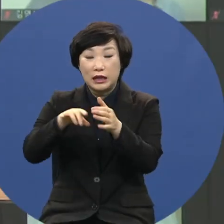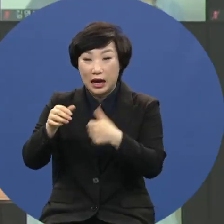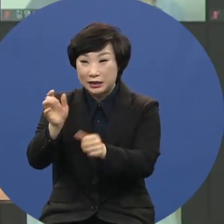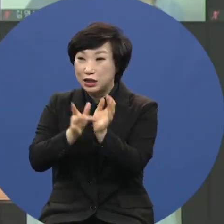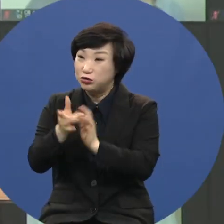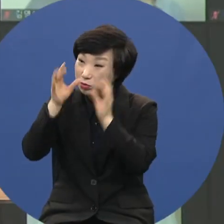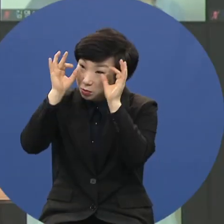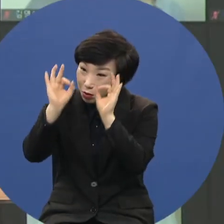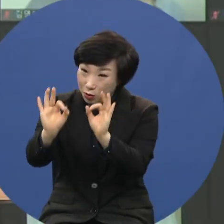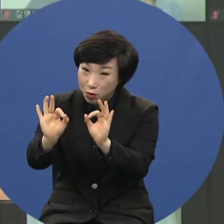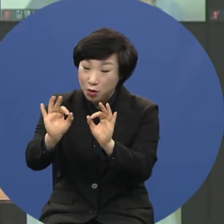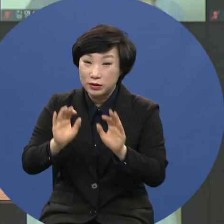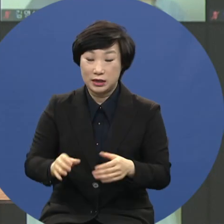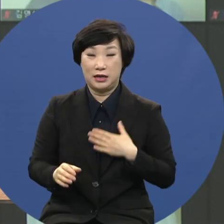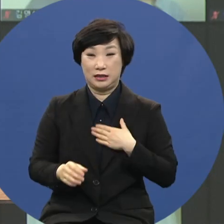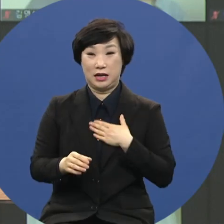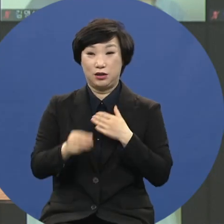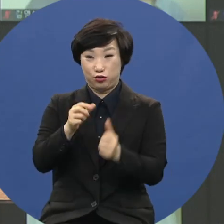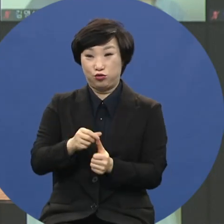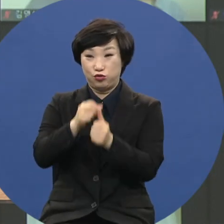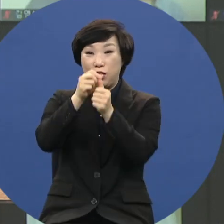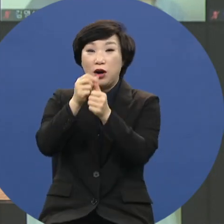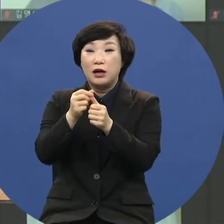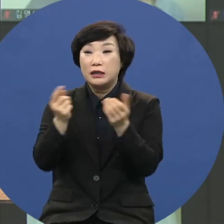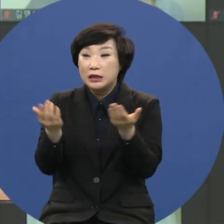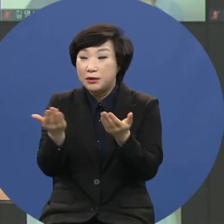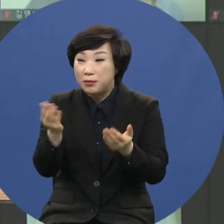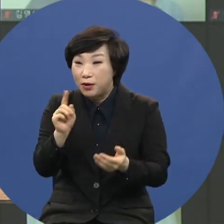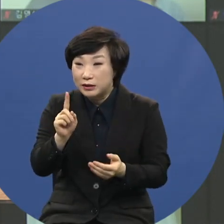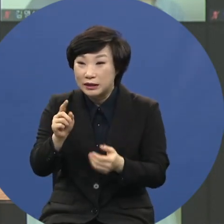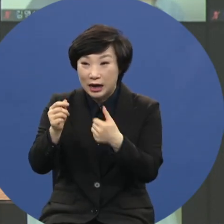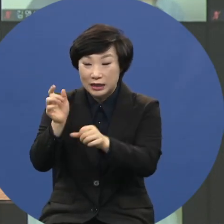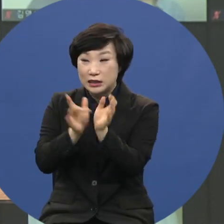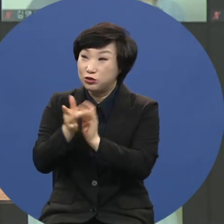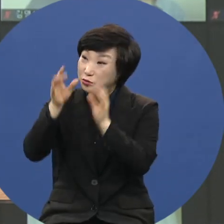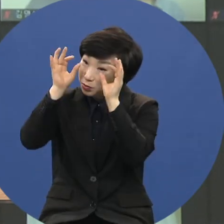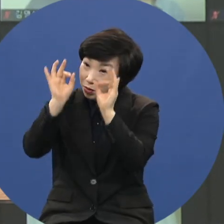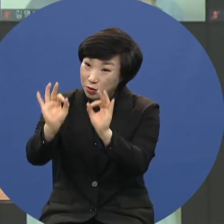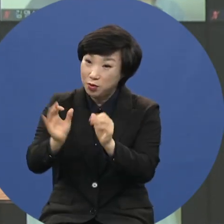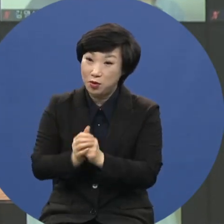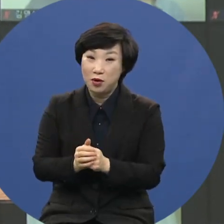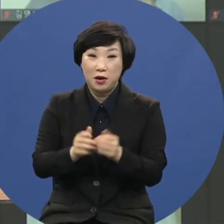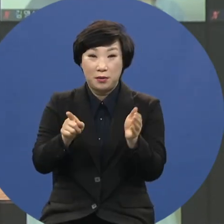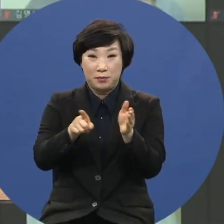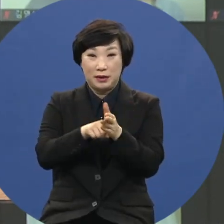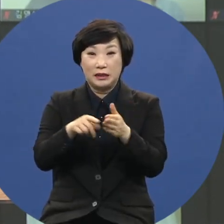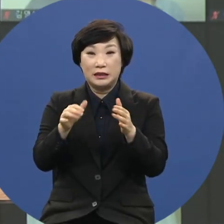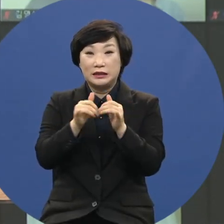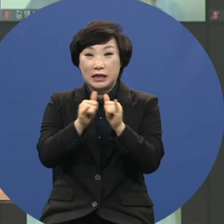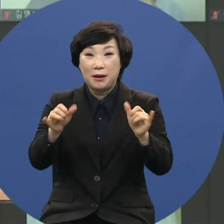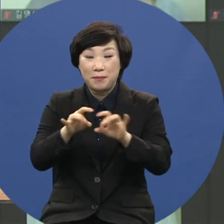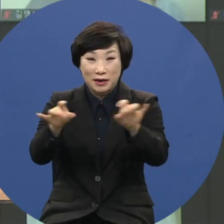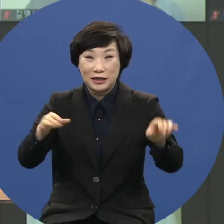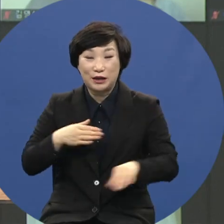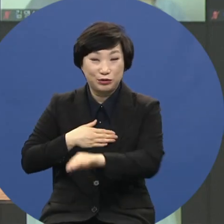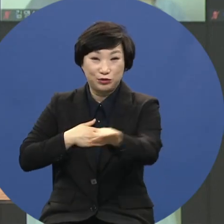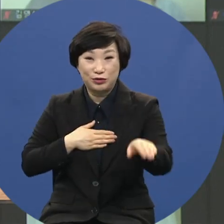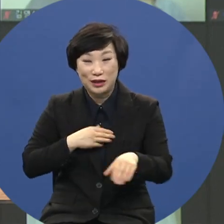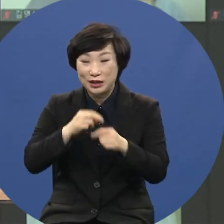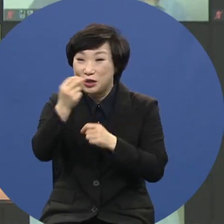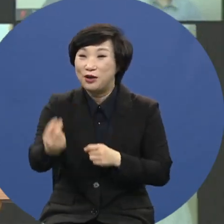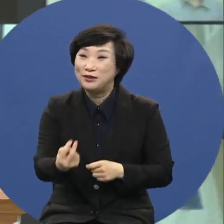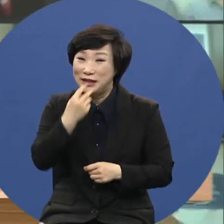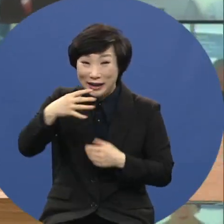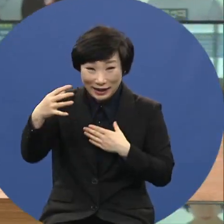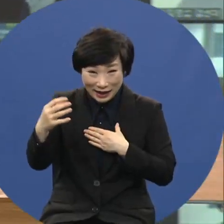보고 구원하시는 것이 어떤 것인가, 그 아들을 보고 믿는 자마다 영생을